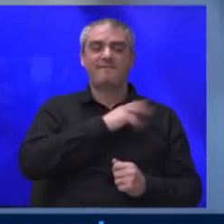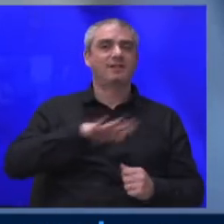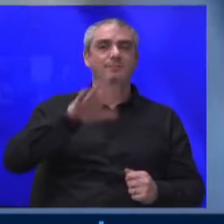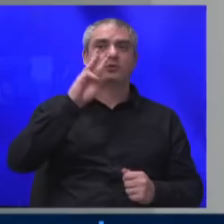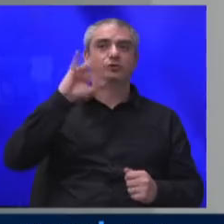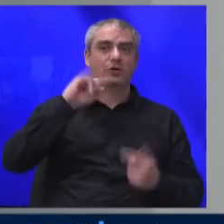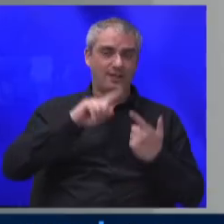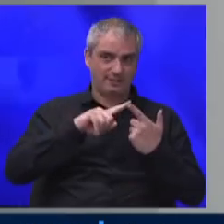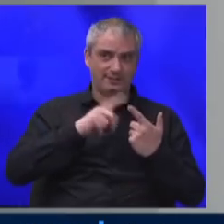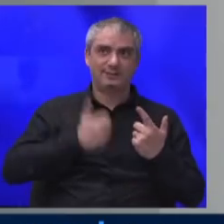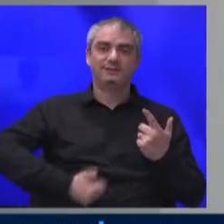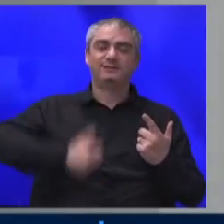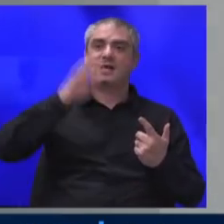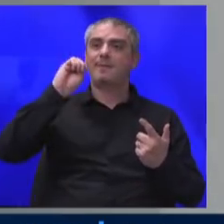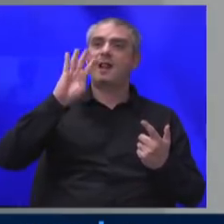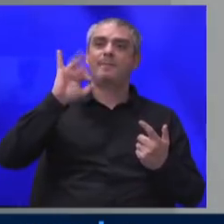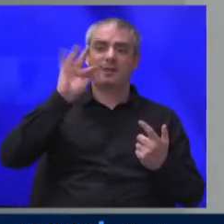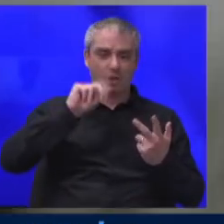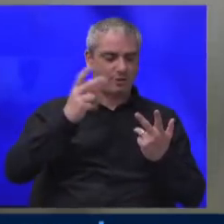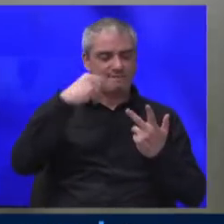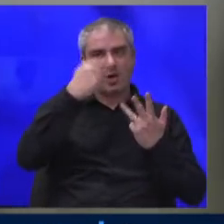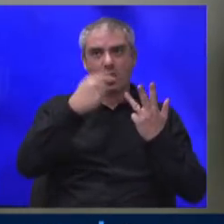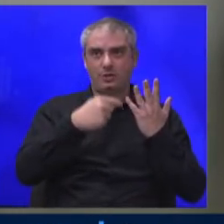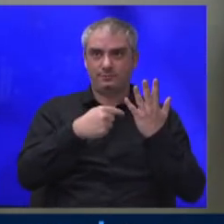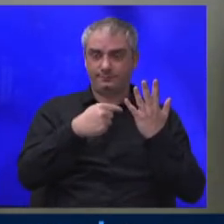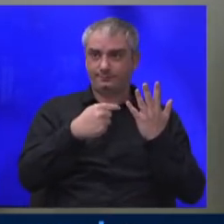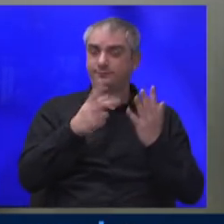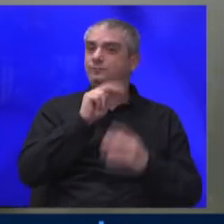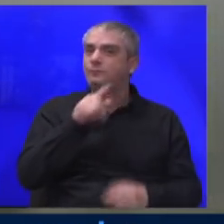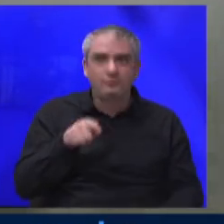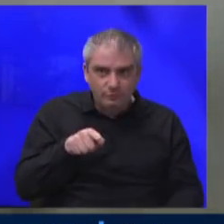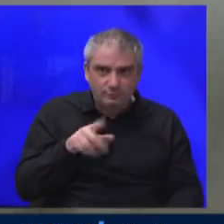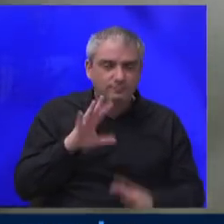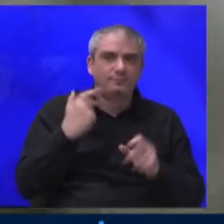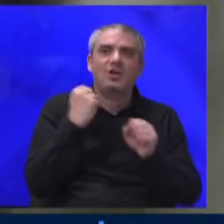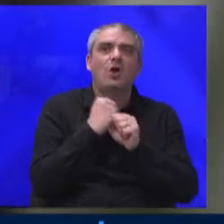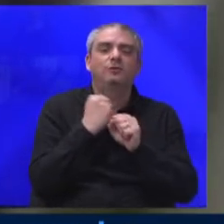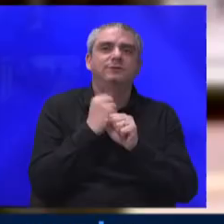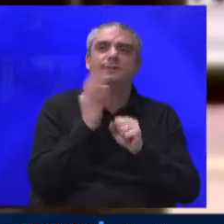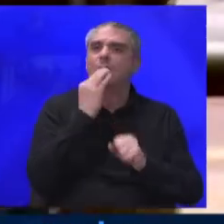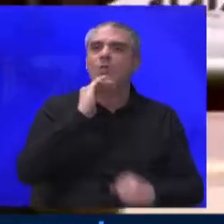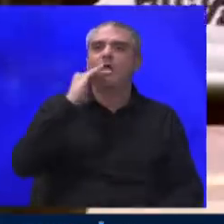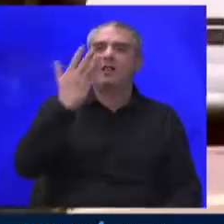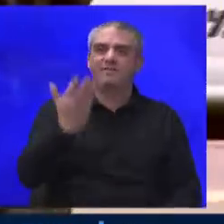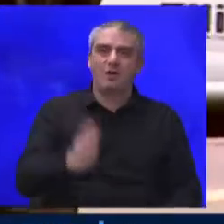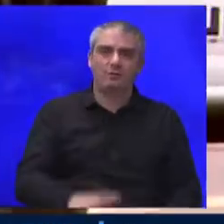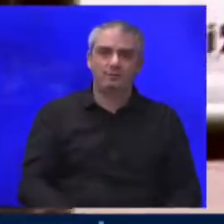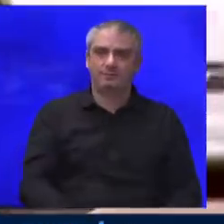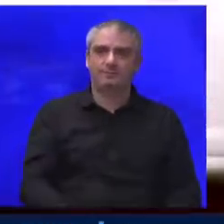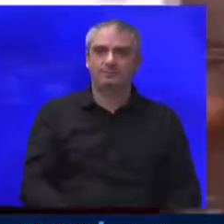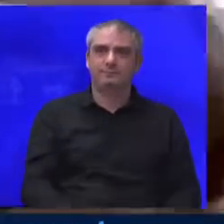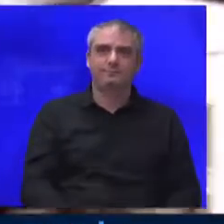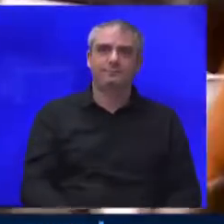שי, השר מיכאל ביטון וגורמים נוספים. הנושא, מה עושים עם נוער הגבעות?